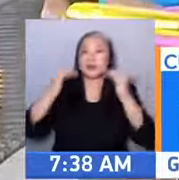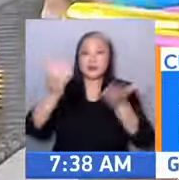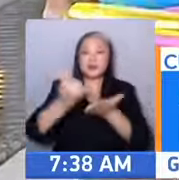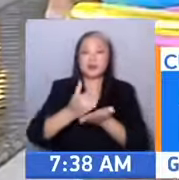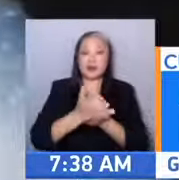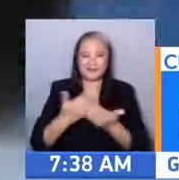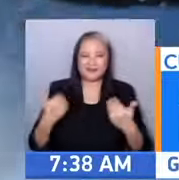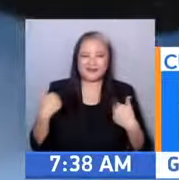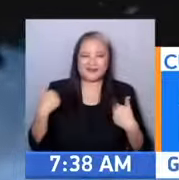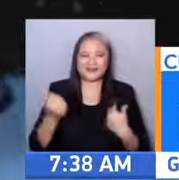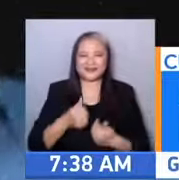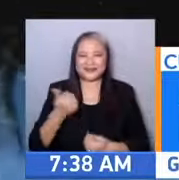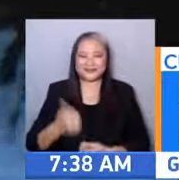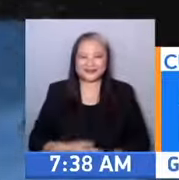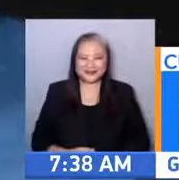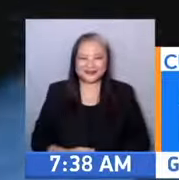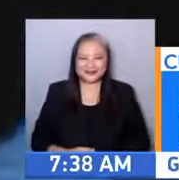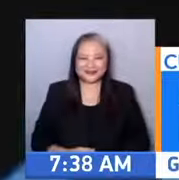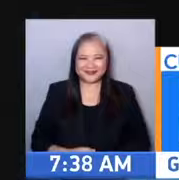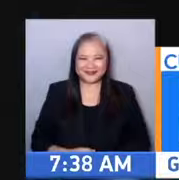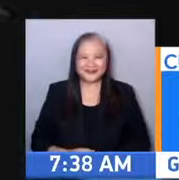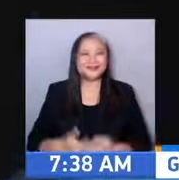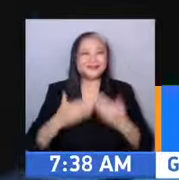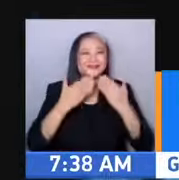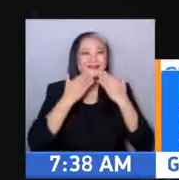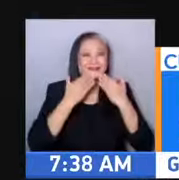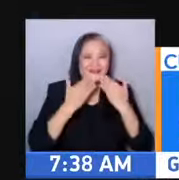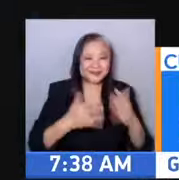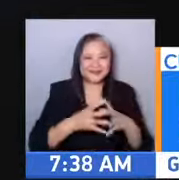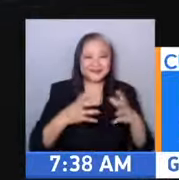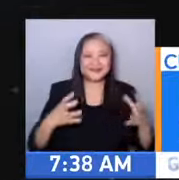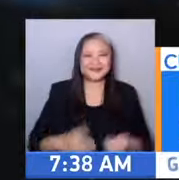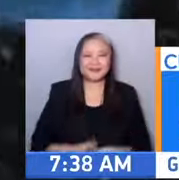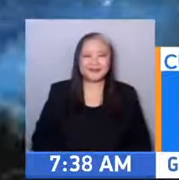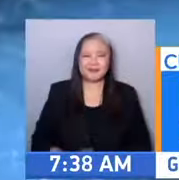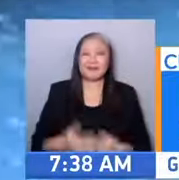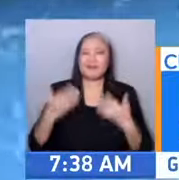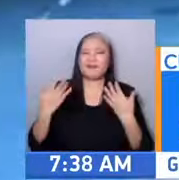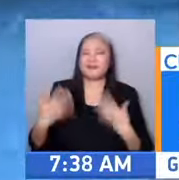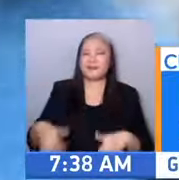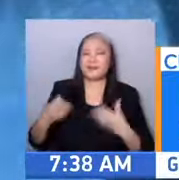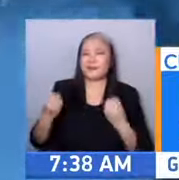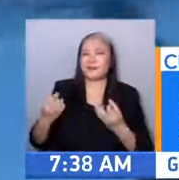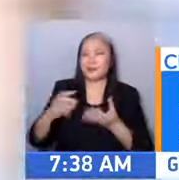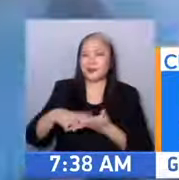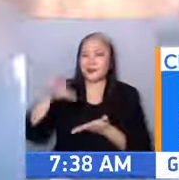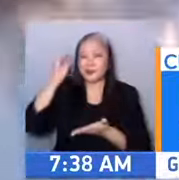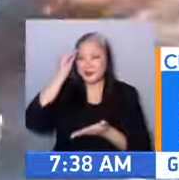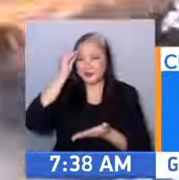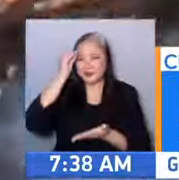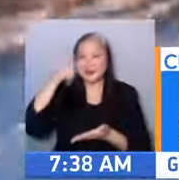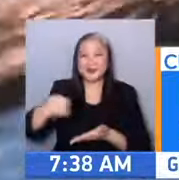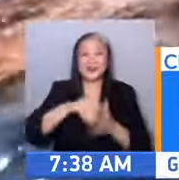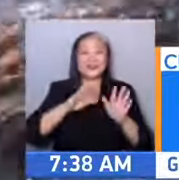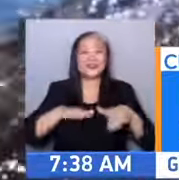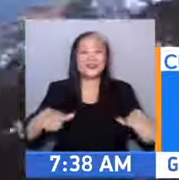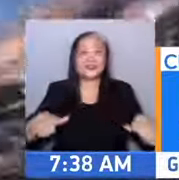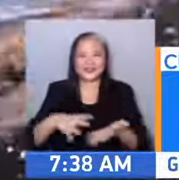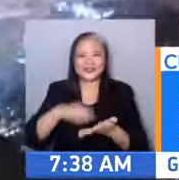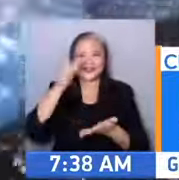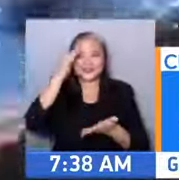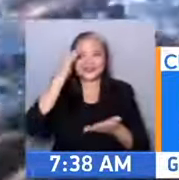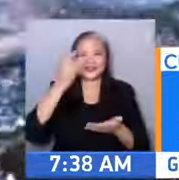Ayun, sige, thank you so much, sir. Nako, ang dami kong natutunan, ang dami palang natutunan ng mga kids dito, no? Yes. At nag-e-enjoy talaga